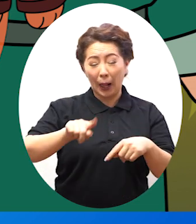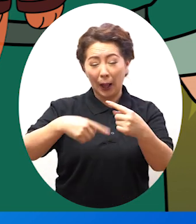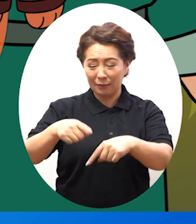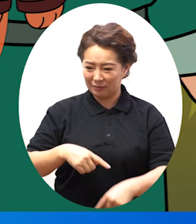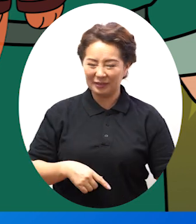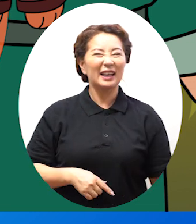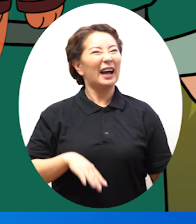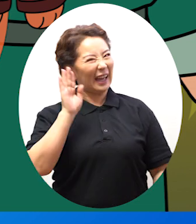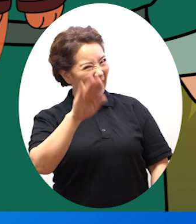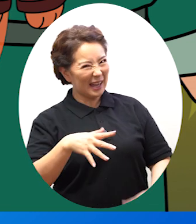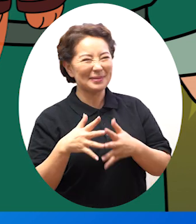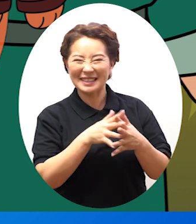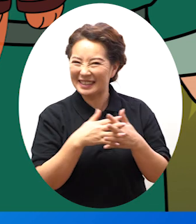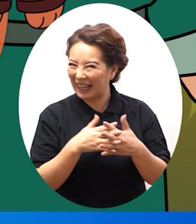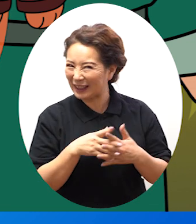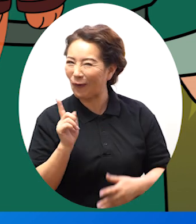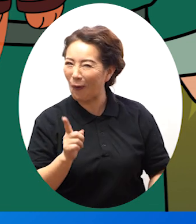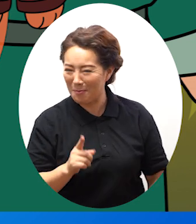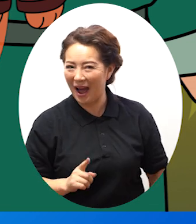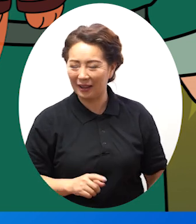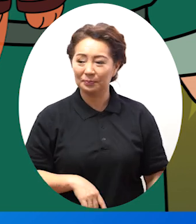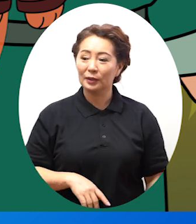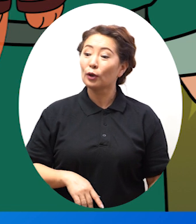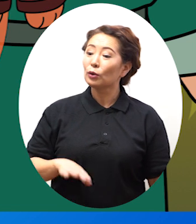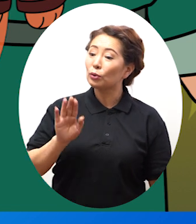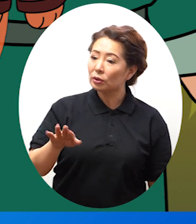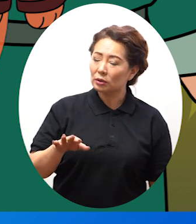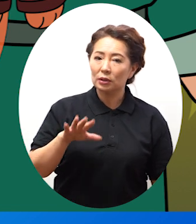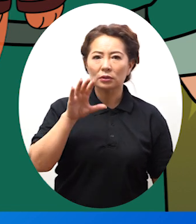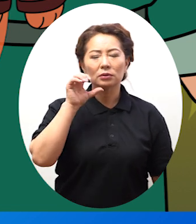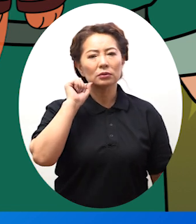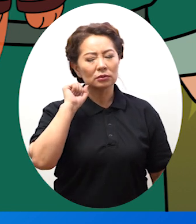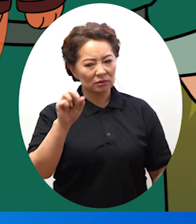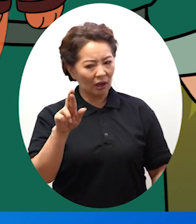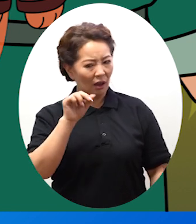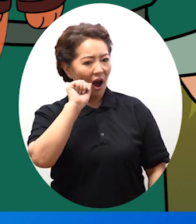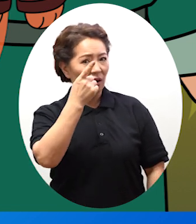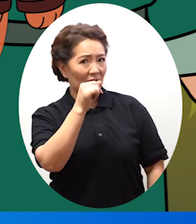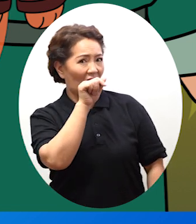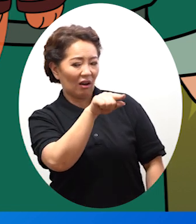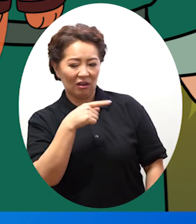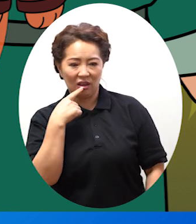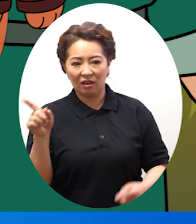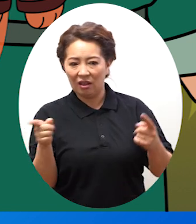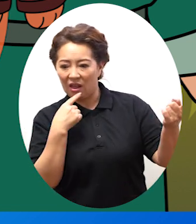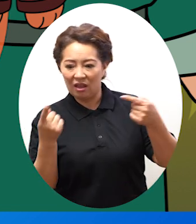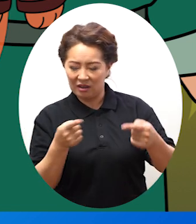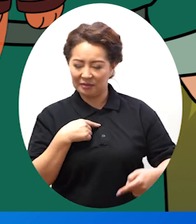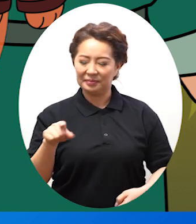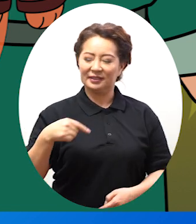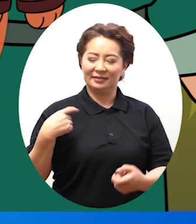шүү. Өө нэрэ мөнхөө. Сая 10 ахынд байхад чиний ярьсан зүйлтэй бол би санал нийлсэн